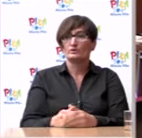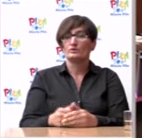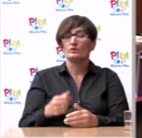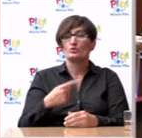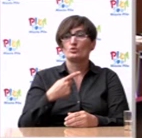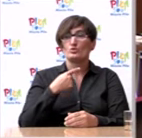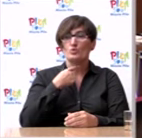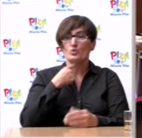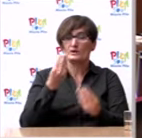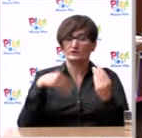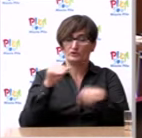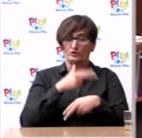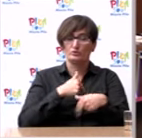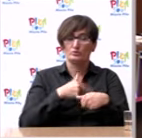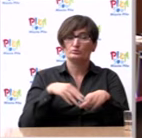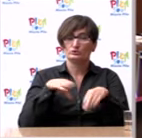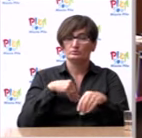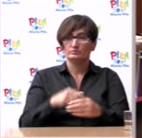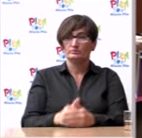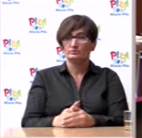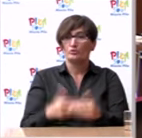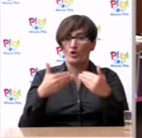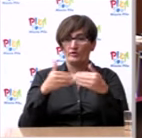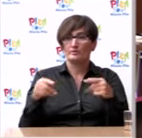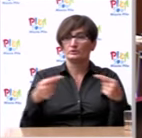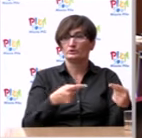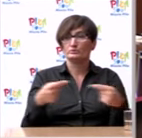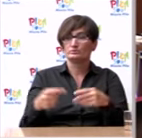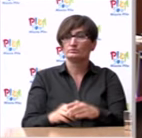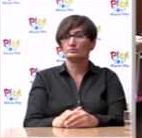jednogłośnie zaakceptowała ten projekt. Rozumiem. Otwieram dyskusję.